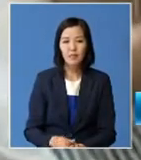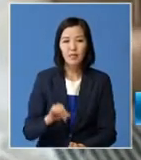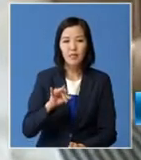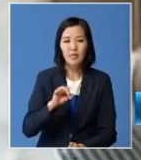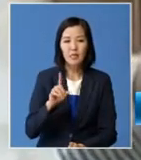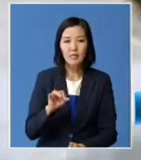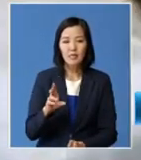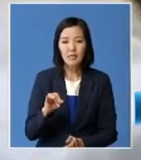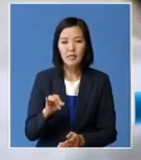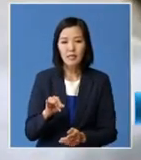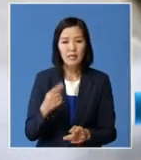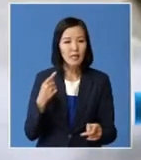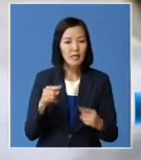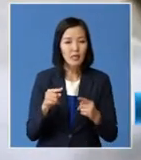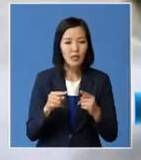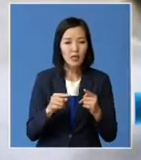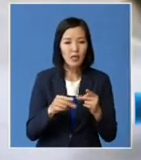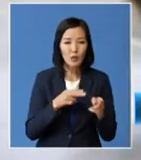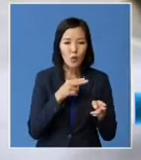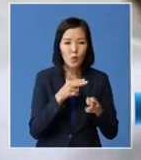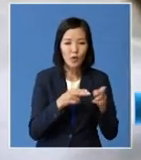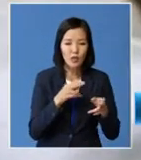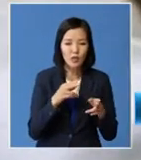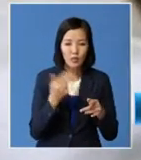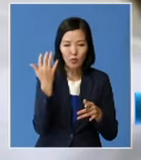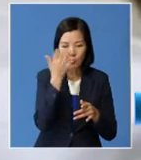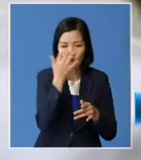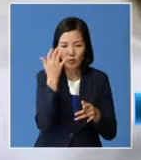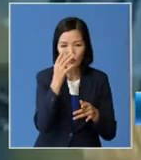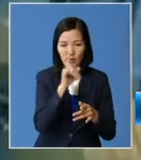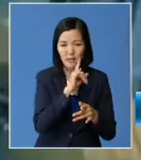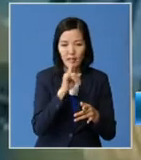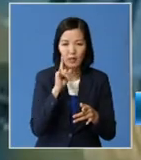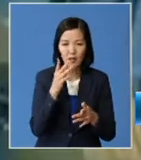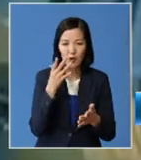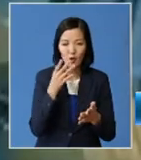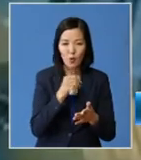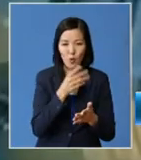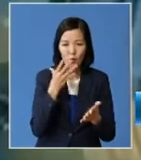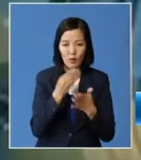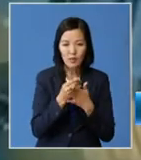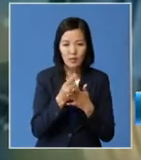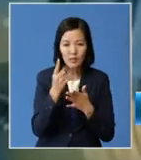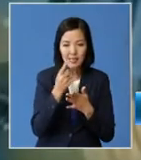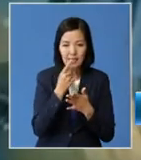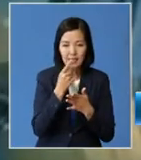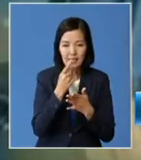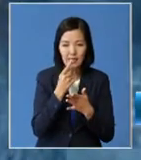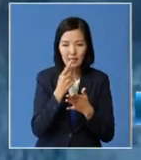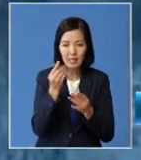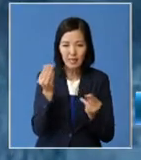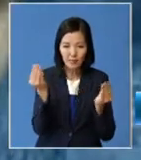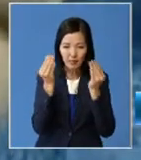Израильде ерекше ота жасалды. Дәрігерлер алғаш рет соқыр әйелдің көзіне өзінің тісінен жасаған пластина салған. Онда жасанды